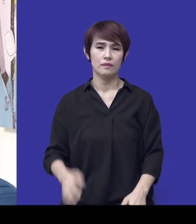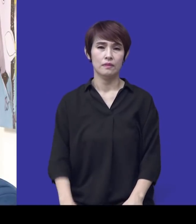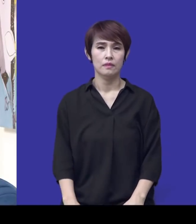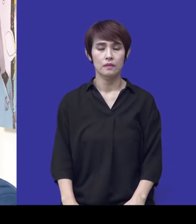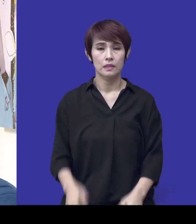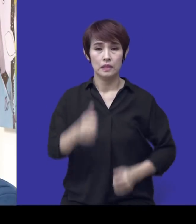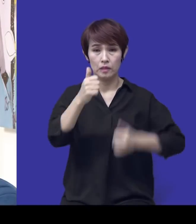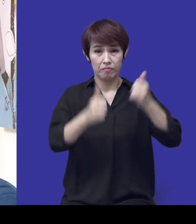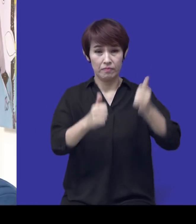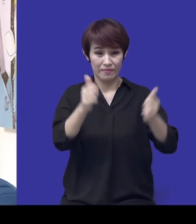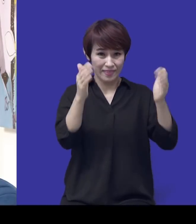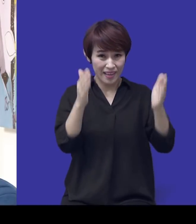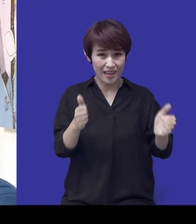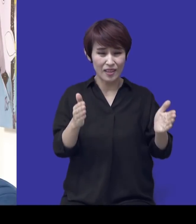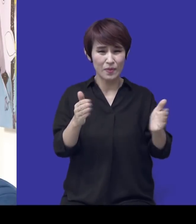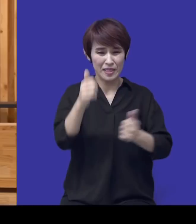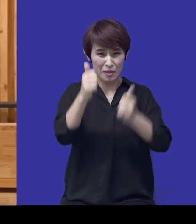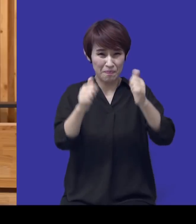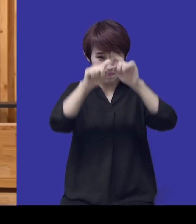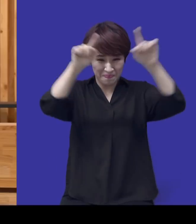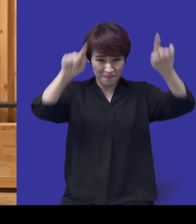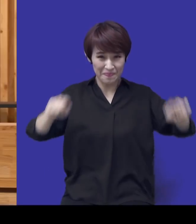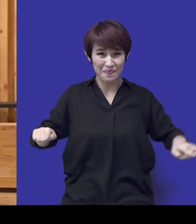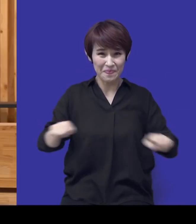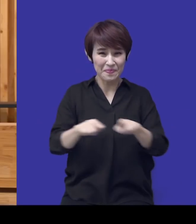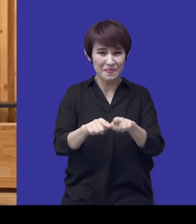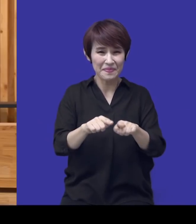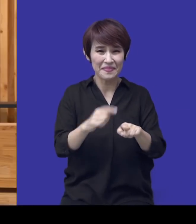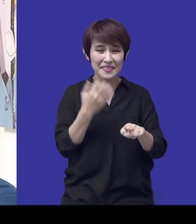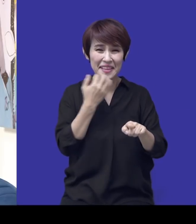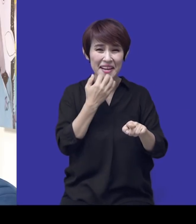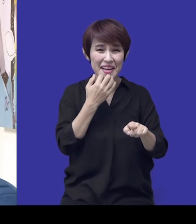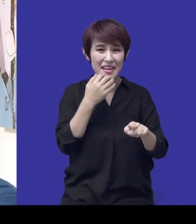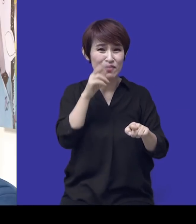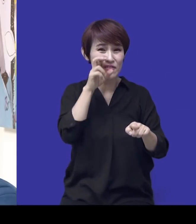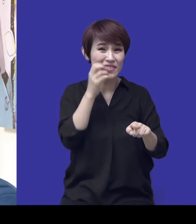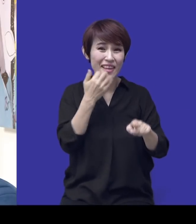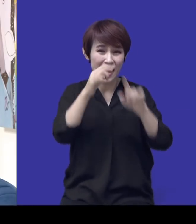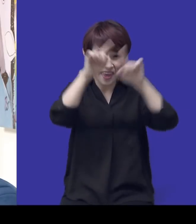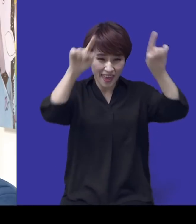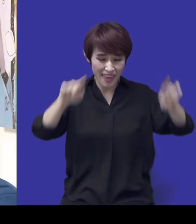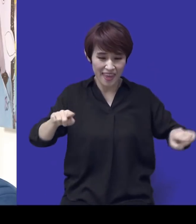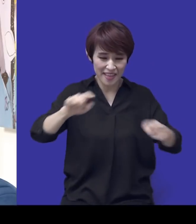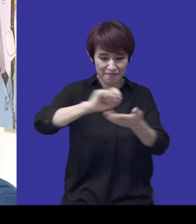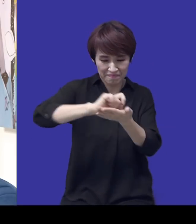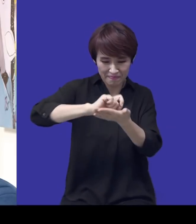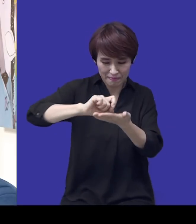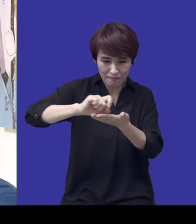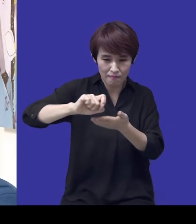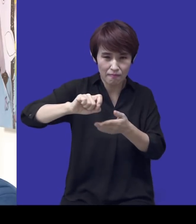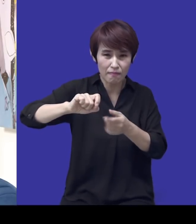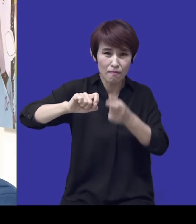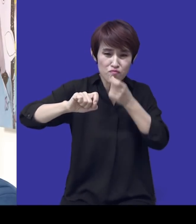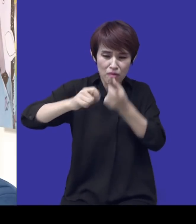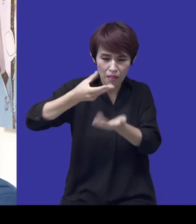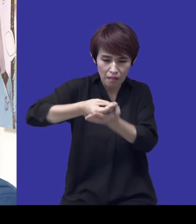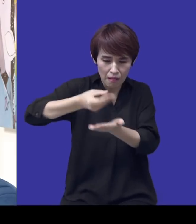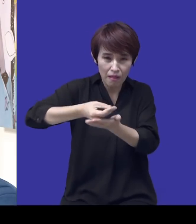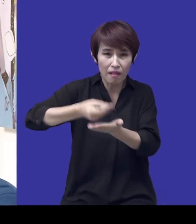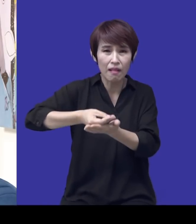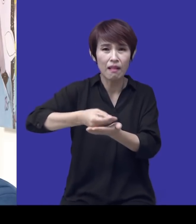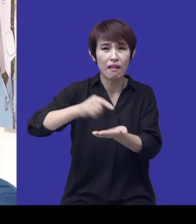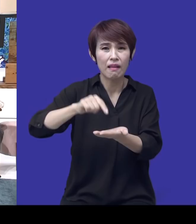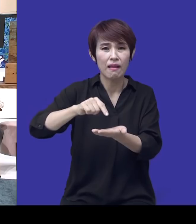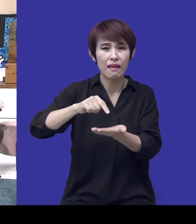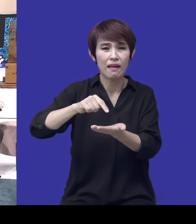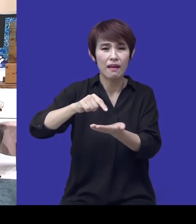같은데도 시험 종이가 보통 회색깔 그 재활용 종이잖아요. 예. 근데 그게 이렇게 딱 묻거든요, 이렇게. 그렇겠네요. 그래서 시험 볼 때